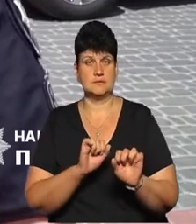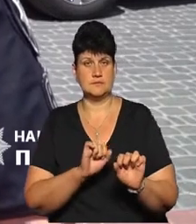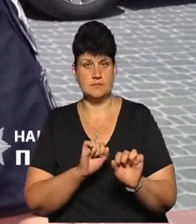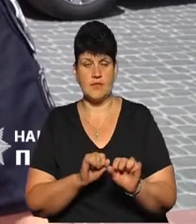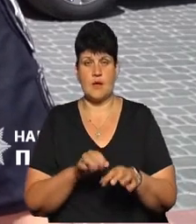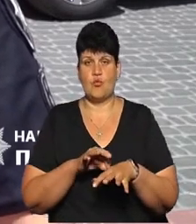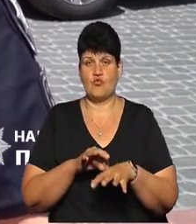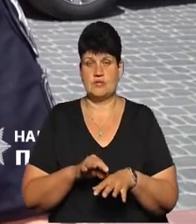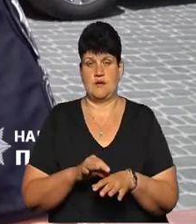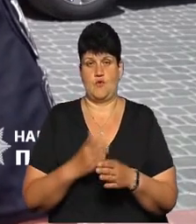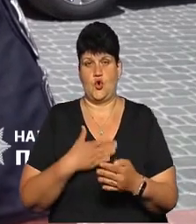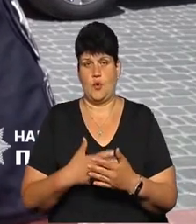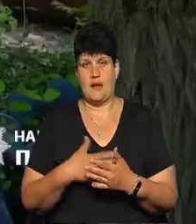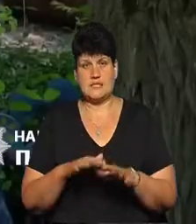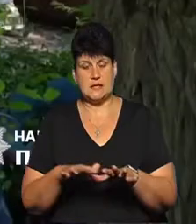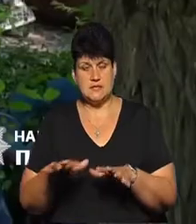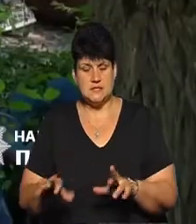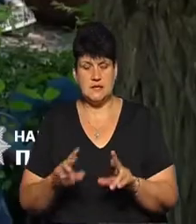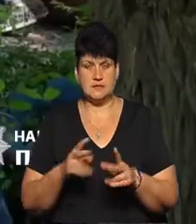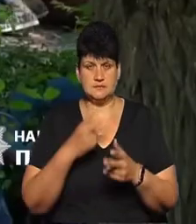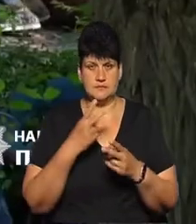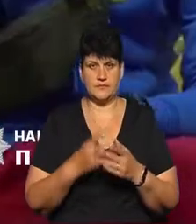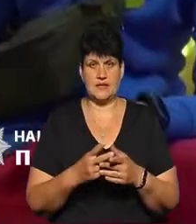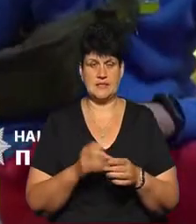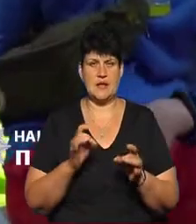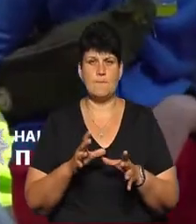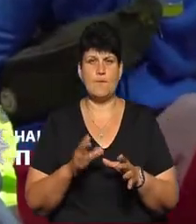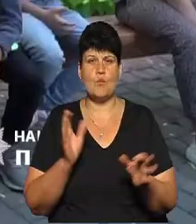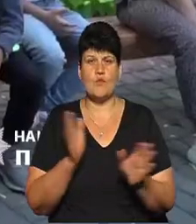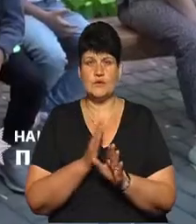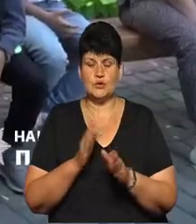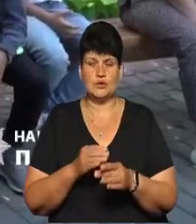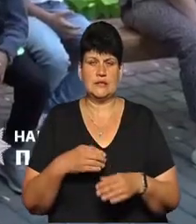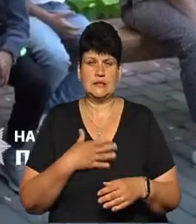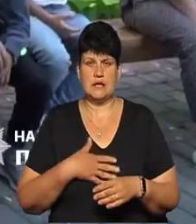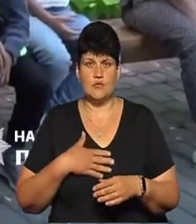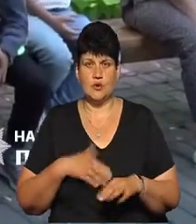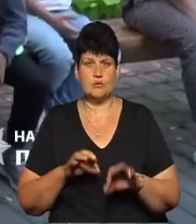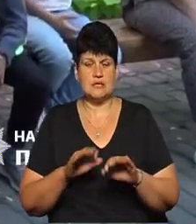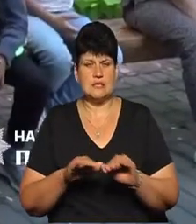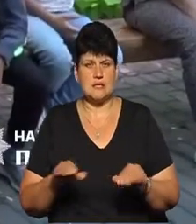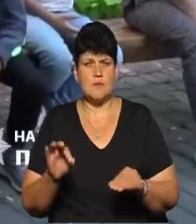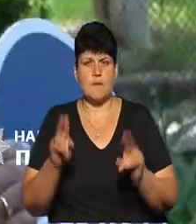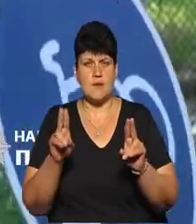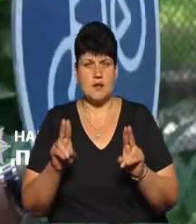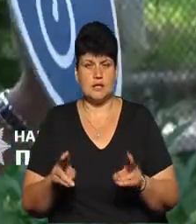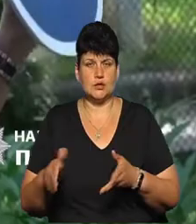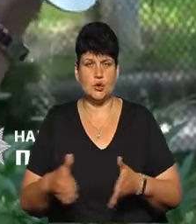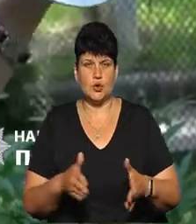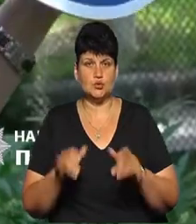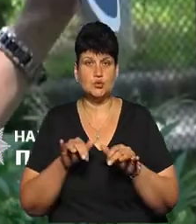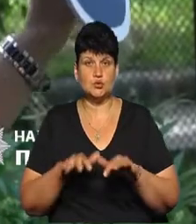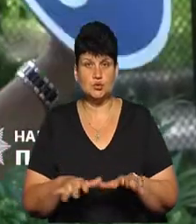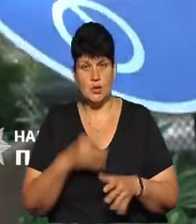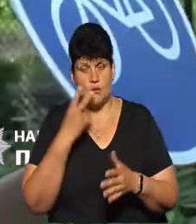як реагувати на сигнали повітряної тривоги. Також поліцейські розповіли дітям про правила дорожнього руху, показали світловідбиваючі наліпки, які